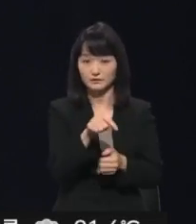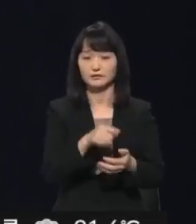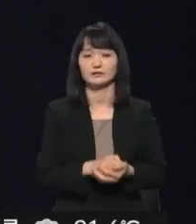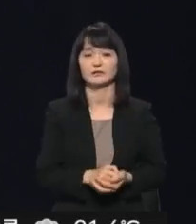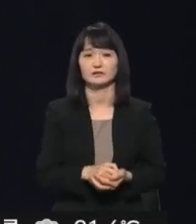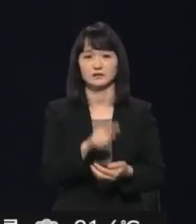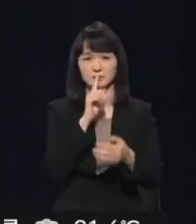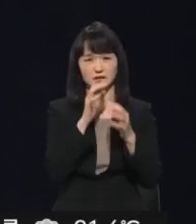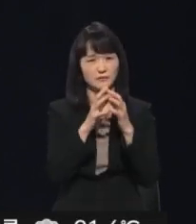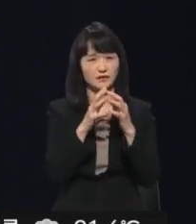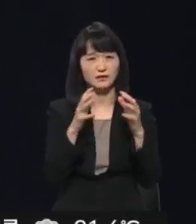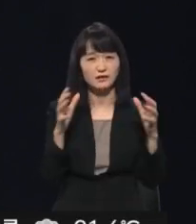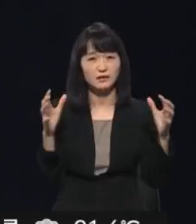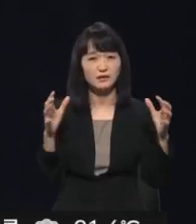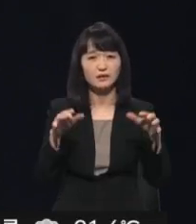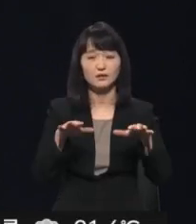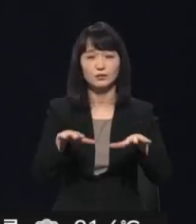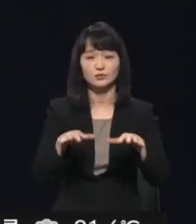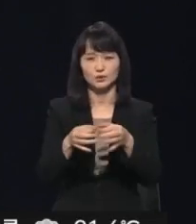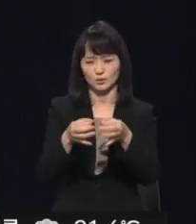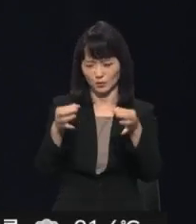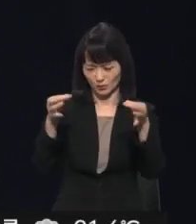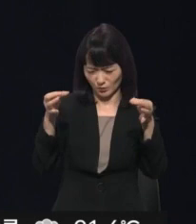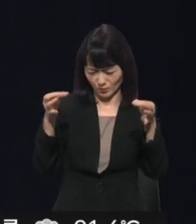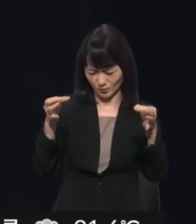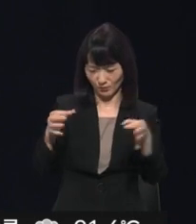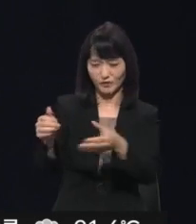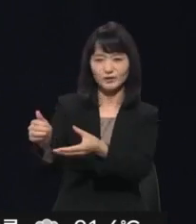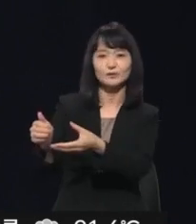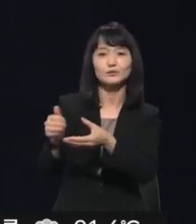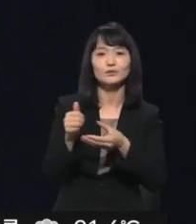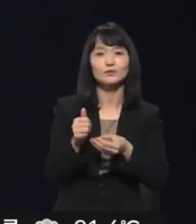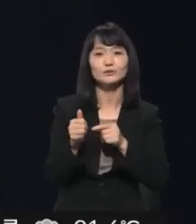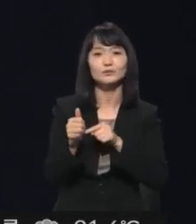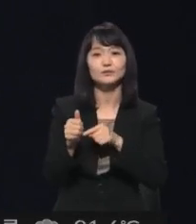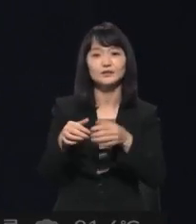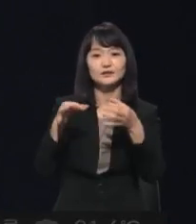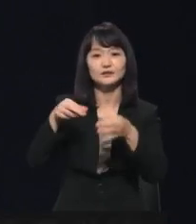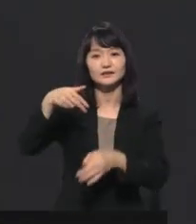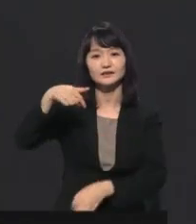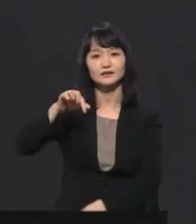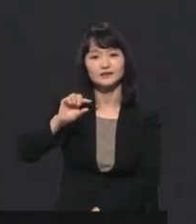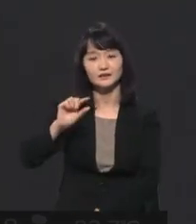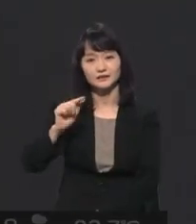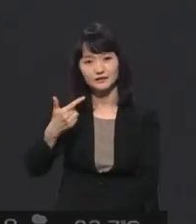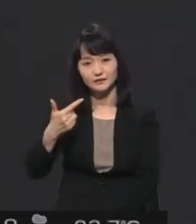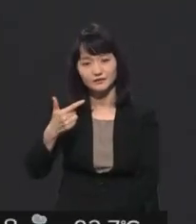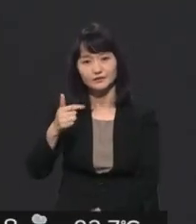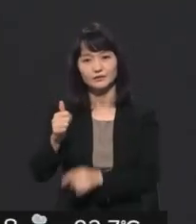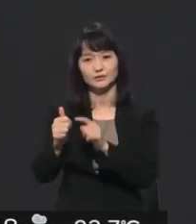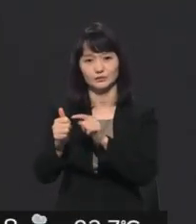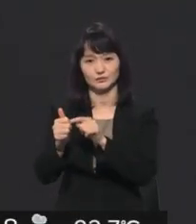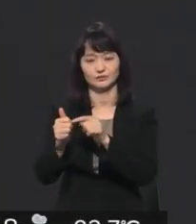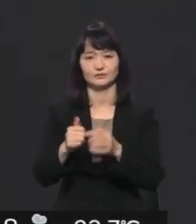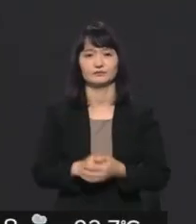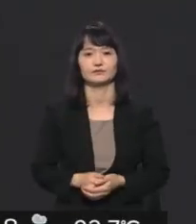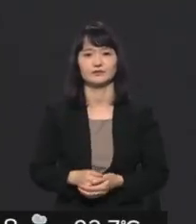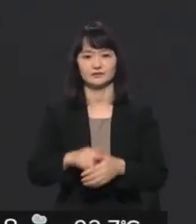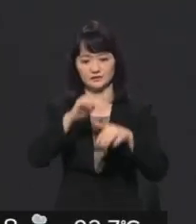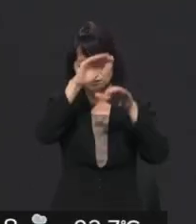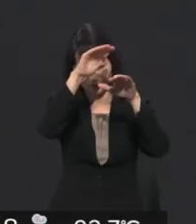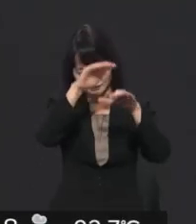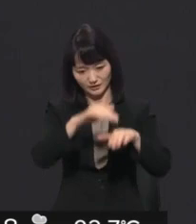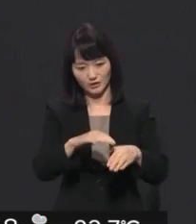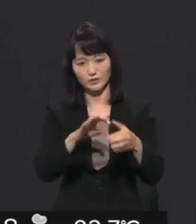또 얘기들이 많은데요 오래간만에 스튜디오를 찾으신 분을 모셨습니다 김재원 천궁 님 최고의 모시고 사내 걸